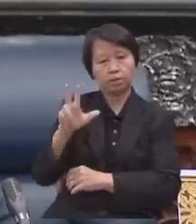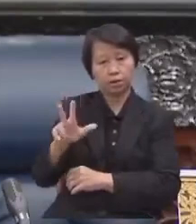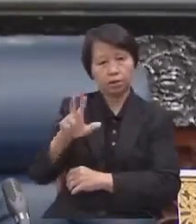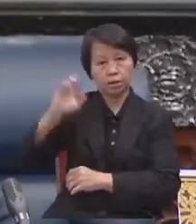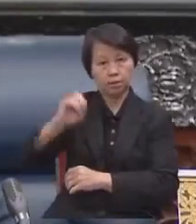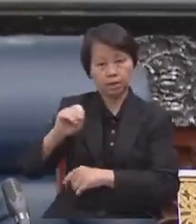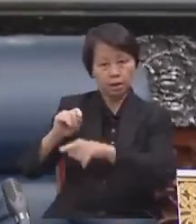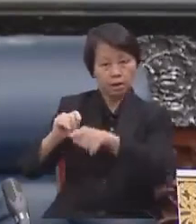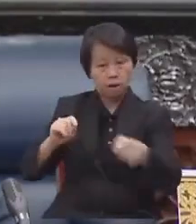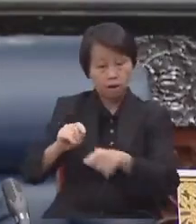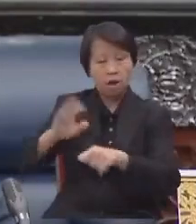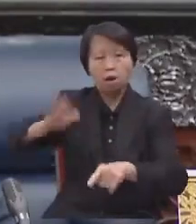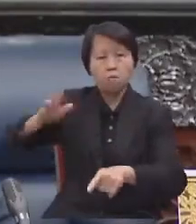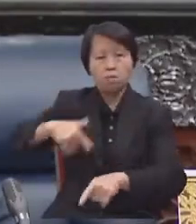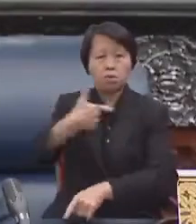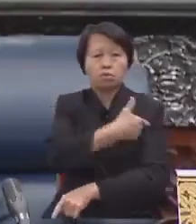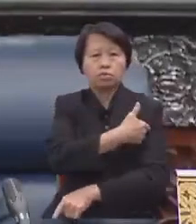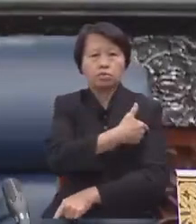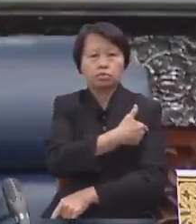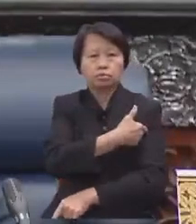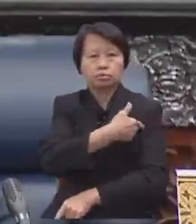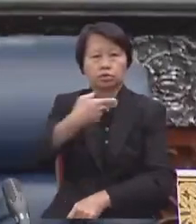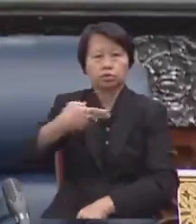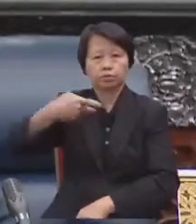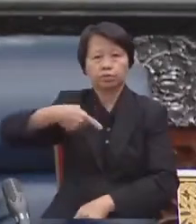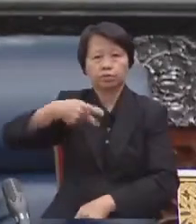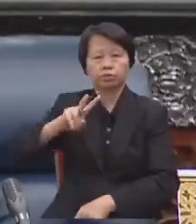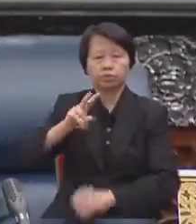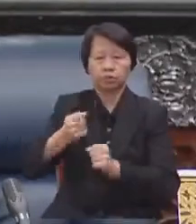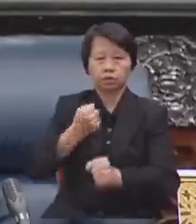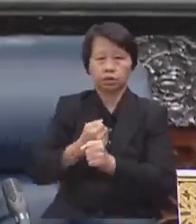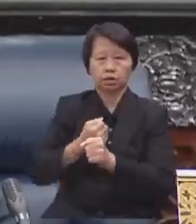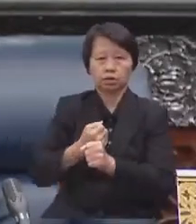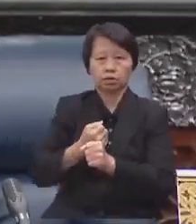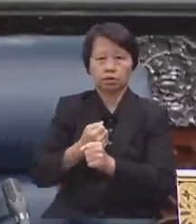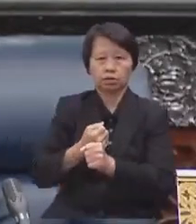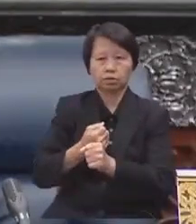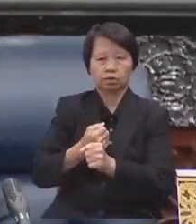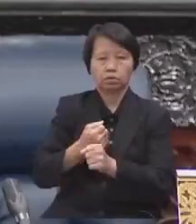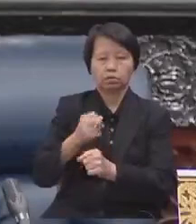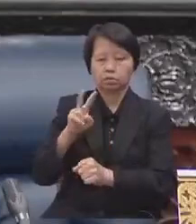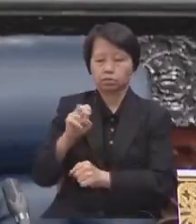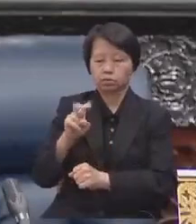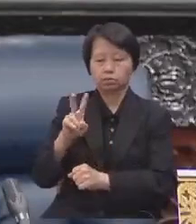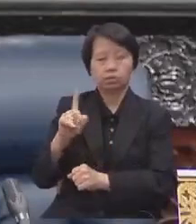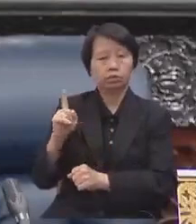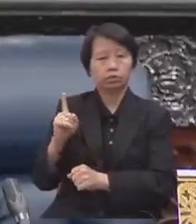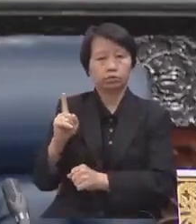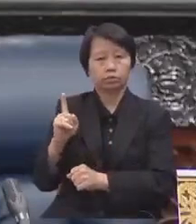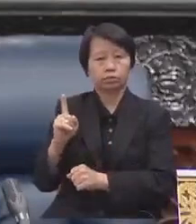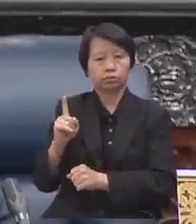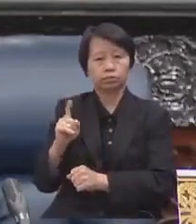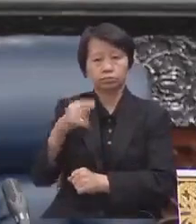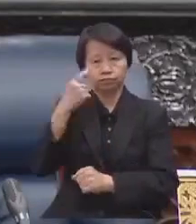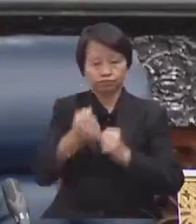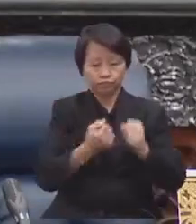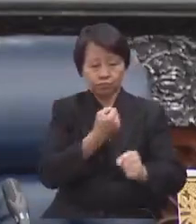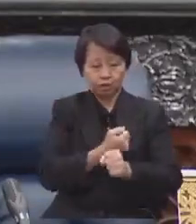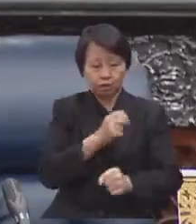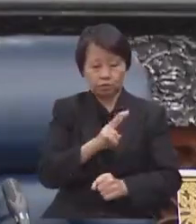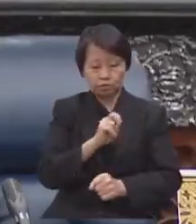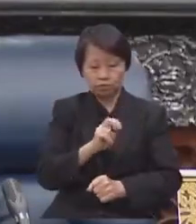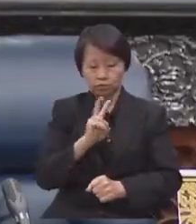300 yang belum menerima reaksi ini pada tahun untuk tahun 2021 bagi Tahun